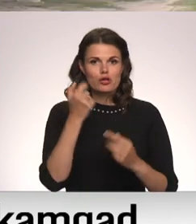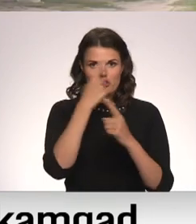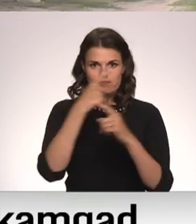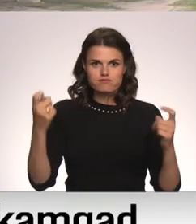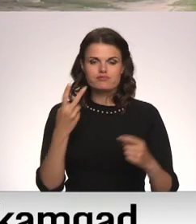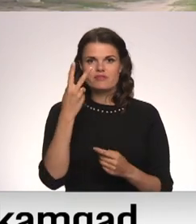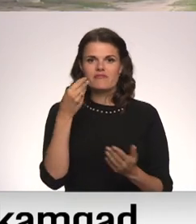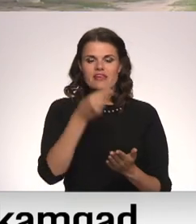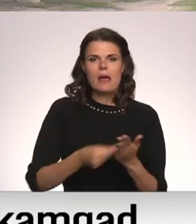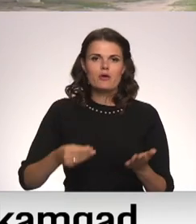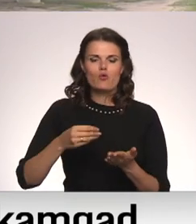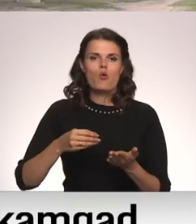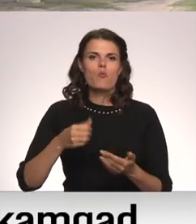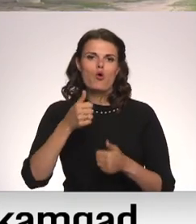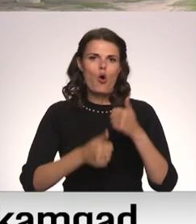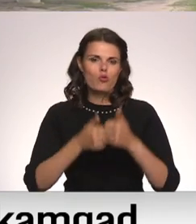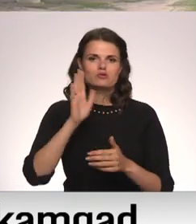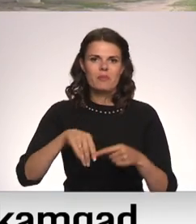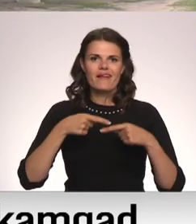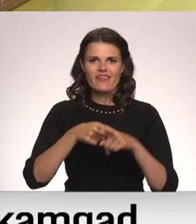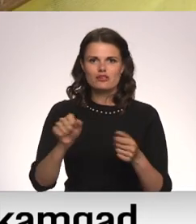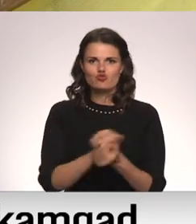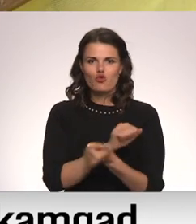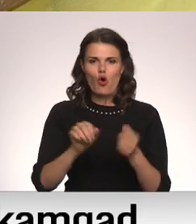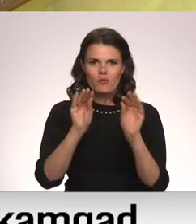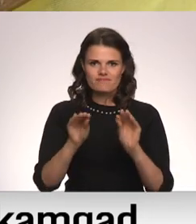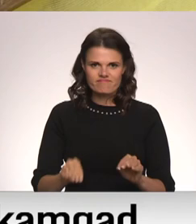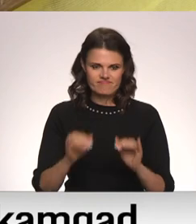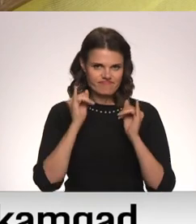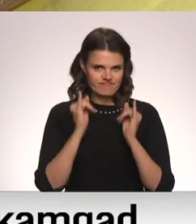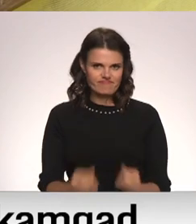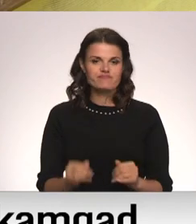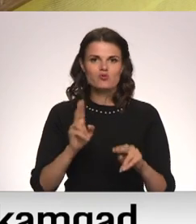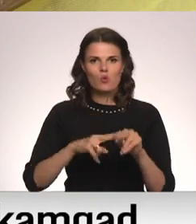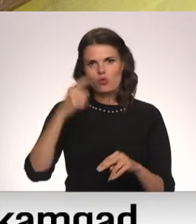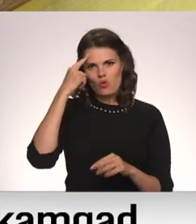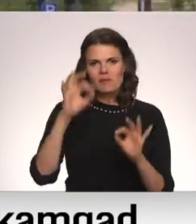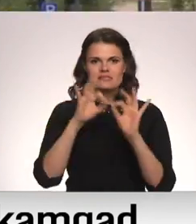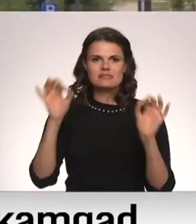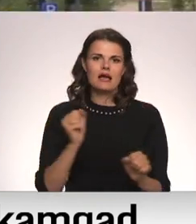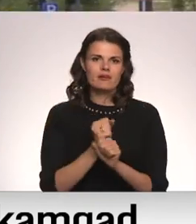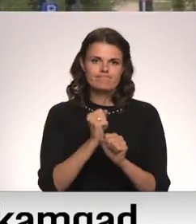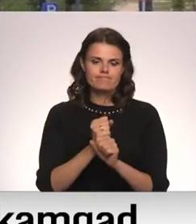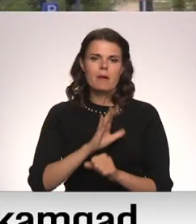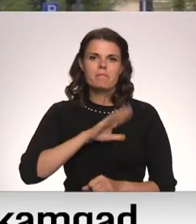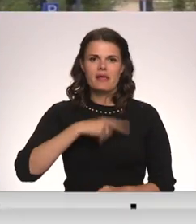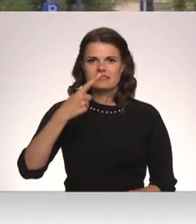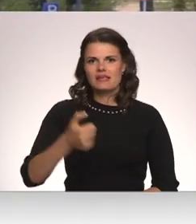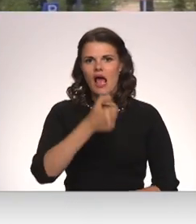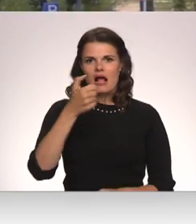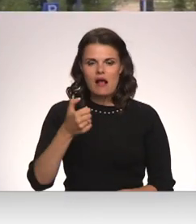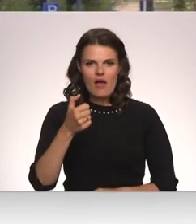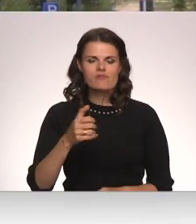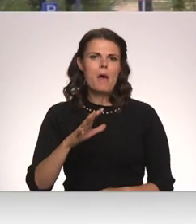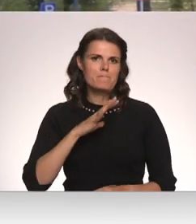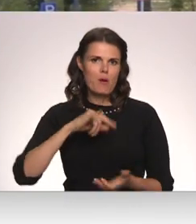par tehniskās dokumentācijas izstrādi bija nesekmīgi, un darbi visdrīzāk notiks vien pēc gada. Bija problēmas ar projektētājiem,